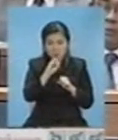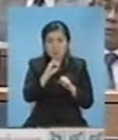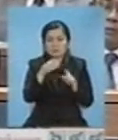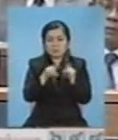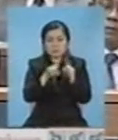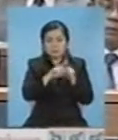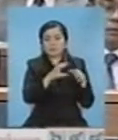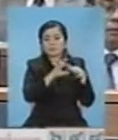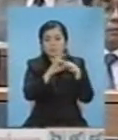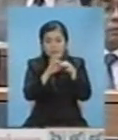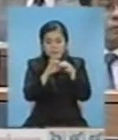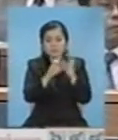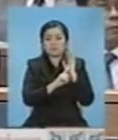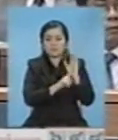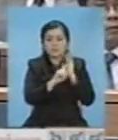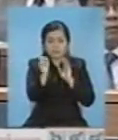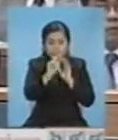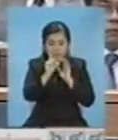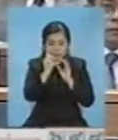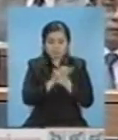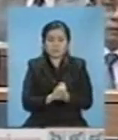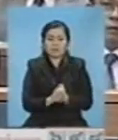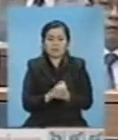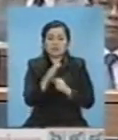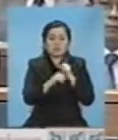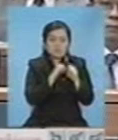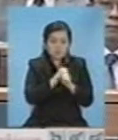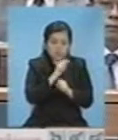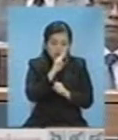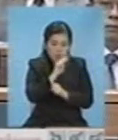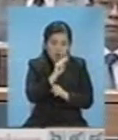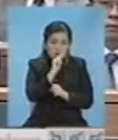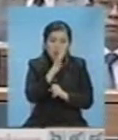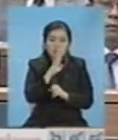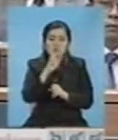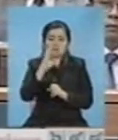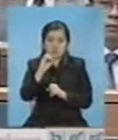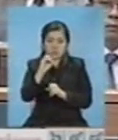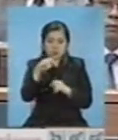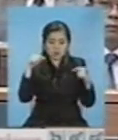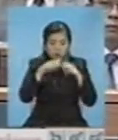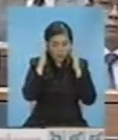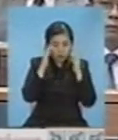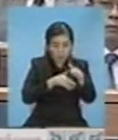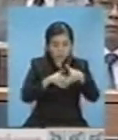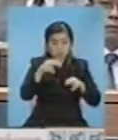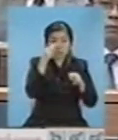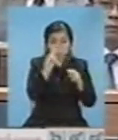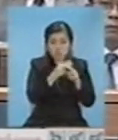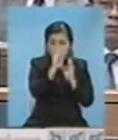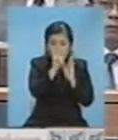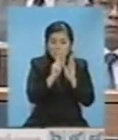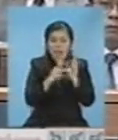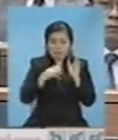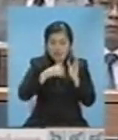รัฐธรรมนูญปี40เปิดโอกาสให้ประชาชนสามารถเข้าชื่อเสนอกฎหมายได้ครับและเป็นครั้งแรกแล้วต้อง